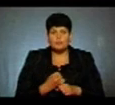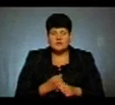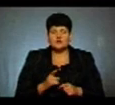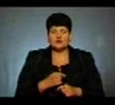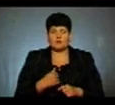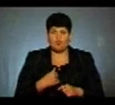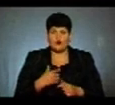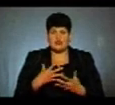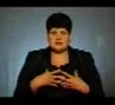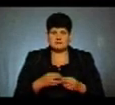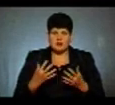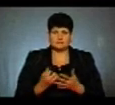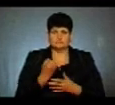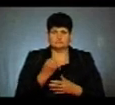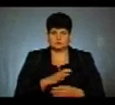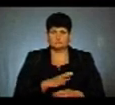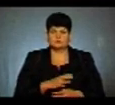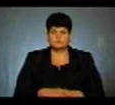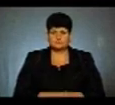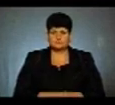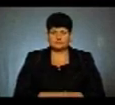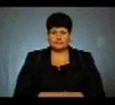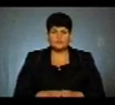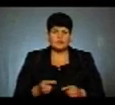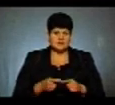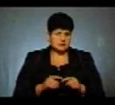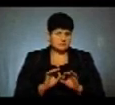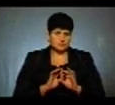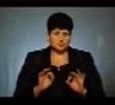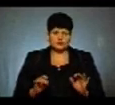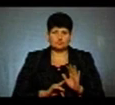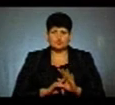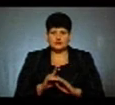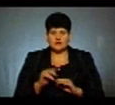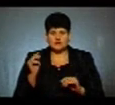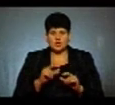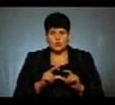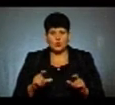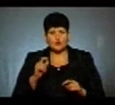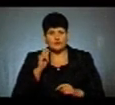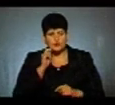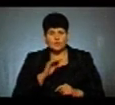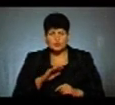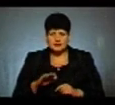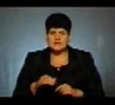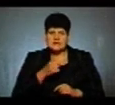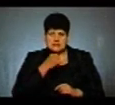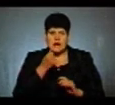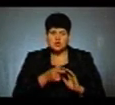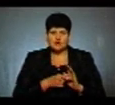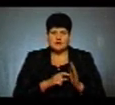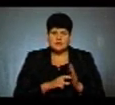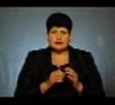сім'я вийшла, вдалася. Це, до речі, дуже чудово, що починаючи вже з шкільного віку, діти, ну, старшокласники,